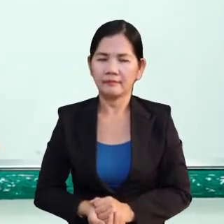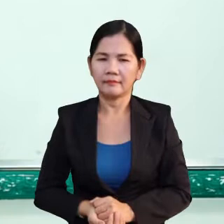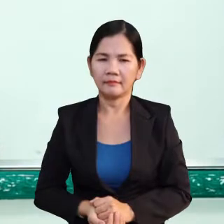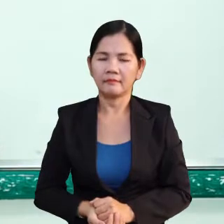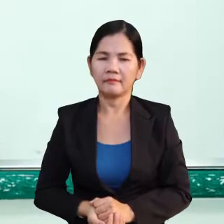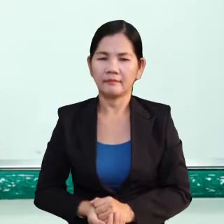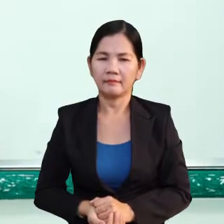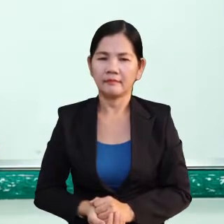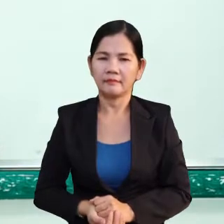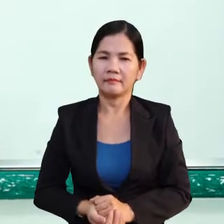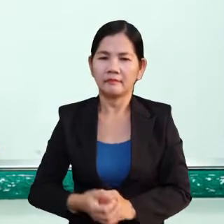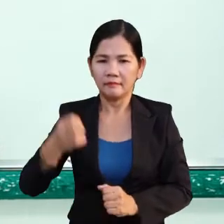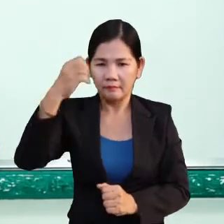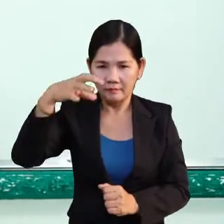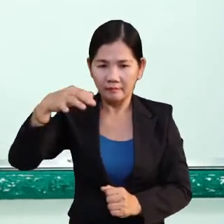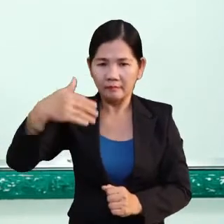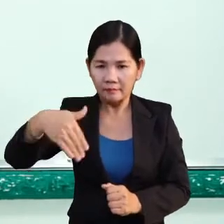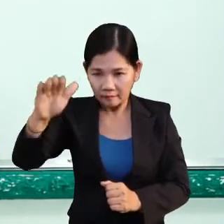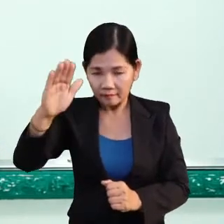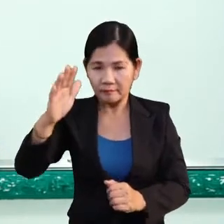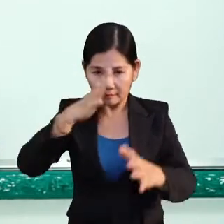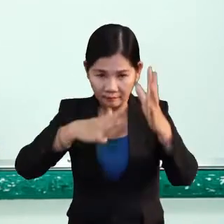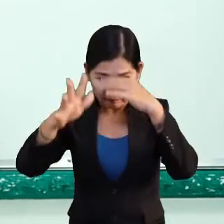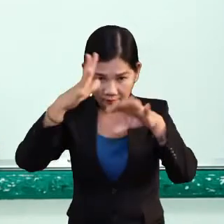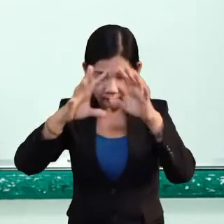ចាកូនទៅសាលារៀនដែរអត់កូន